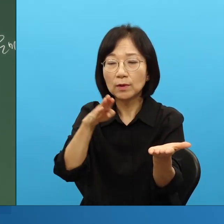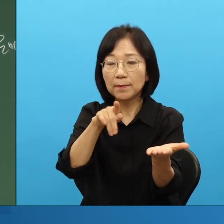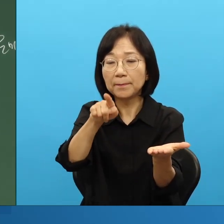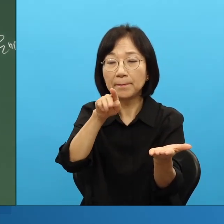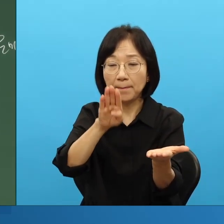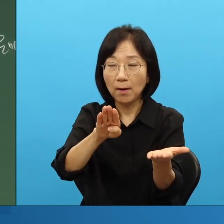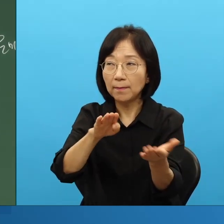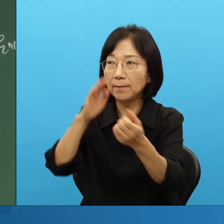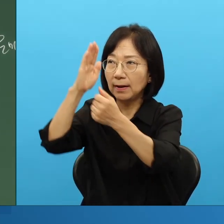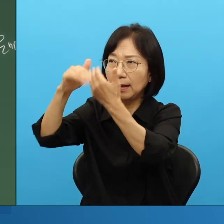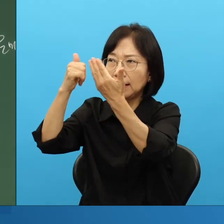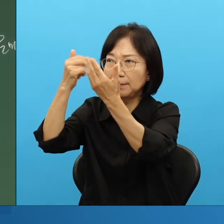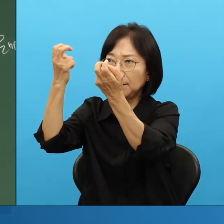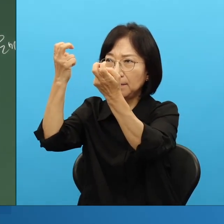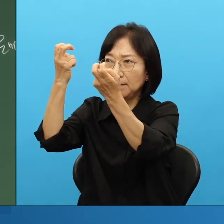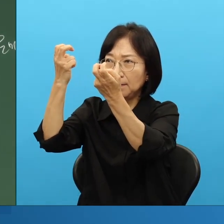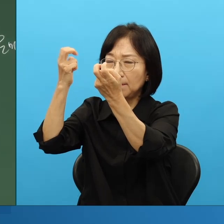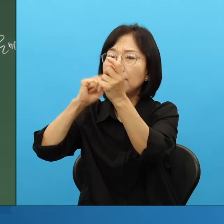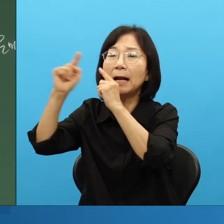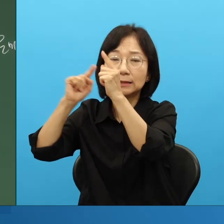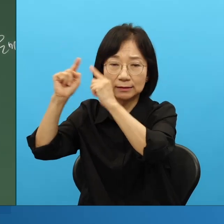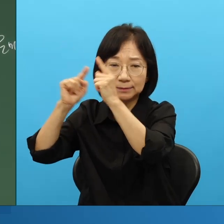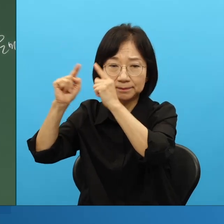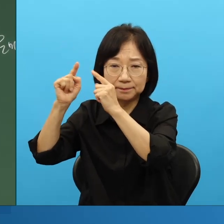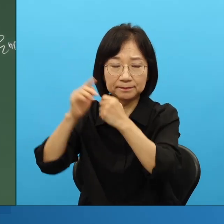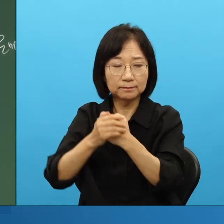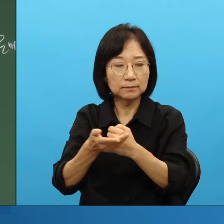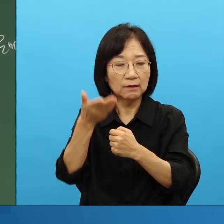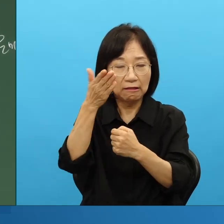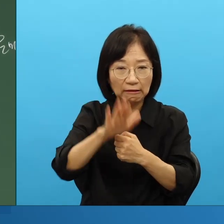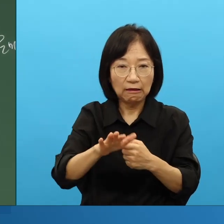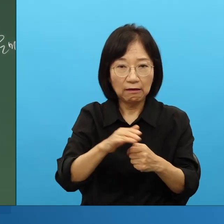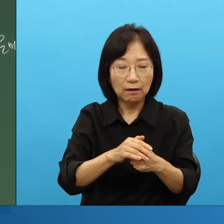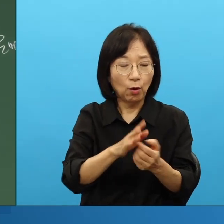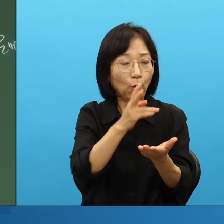律法和律法主义是不一样的。律法是 율법주의란 말은 이걸 해야 된다라고 생각하는 사람.